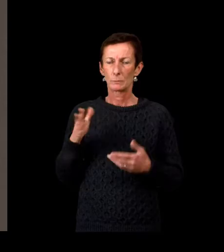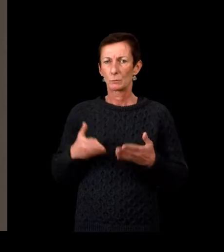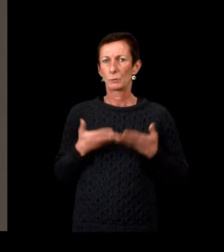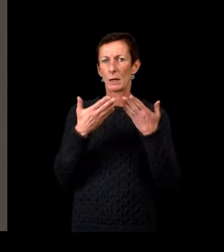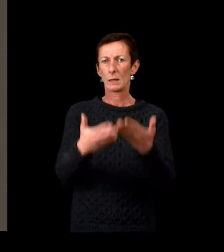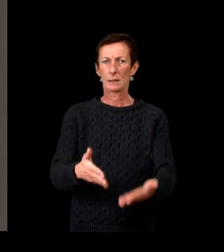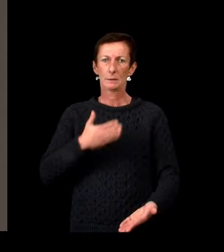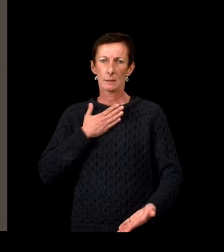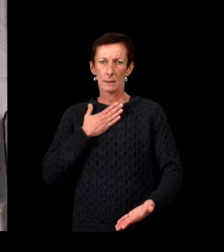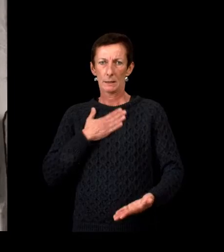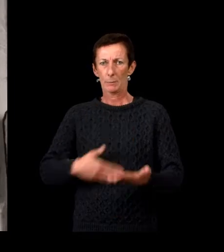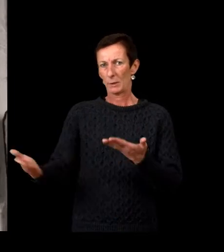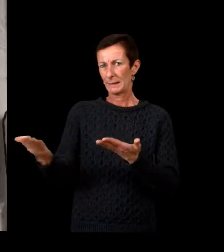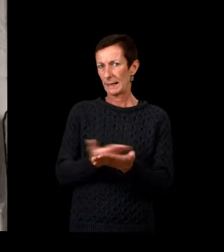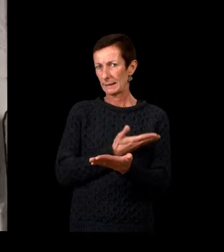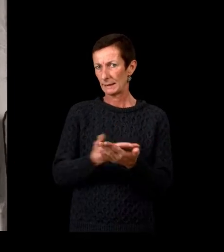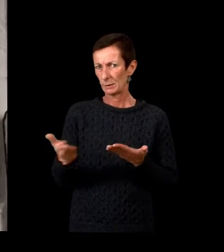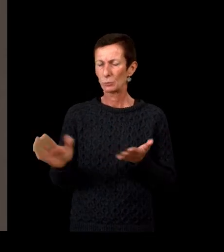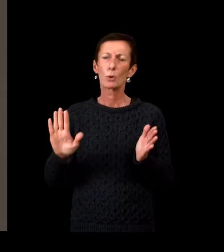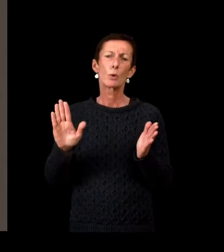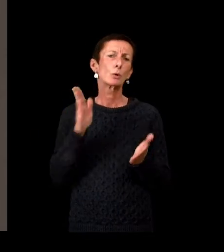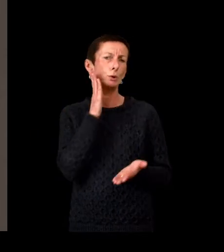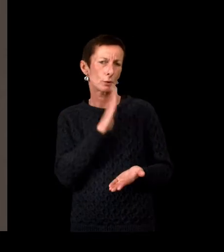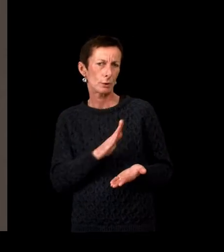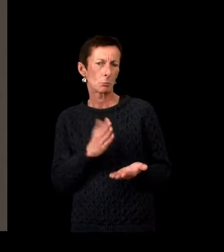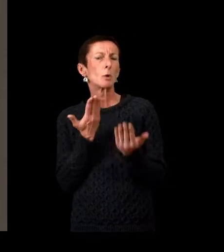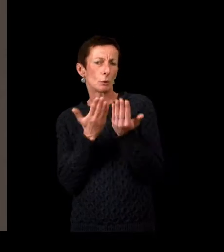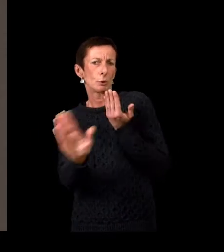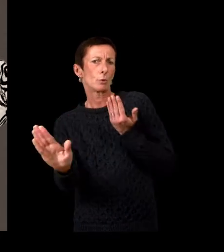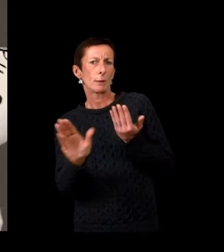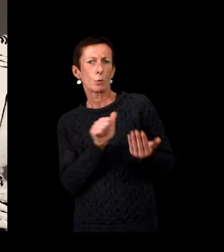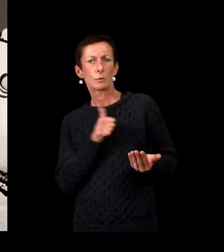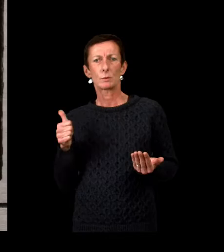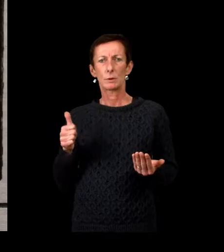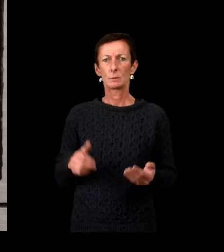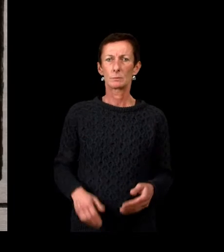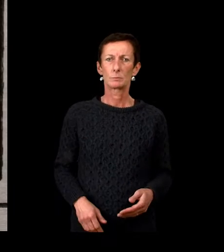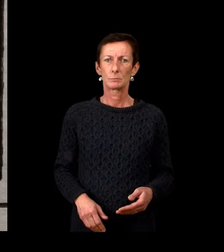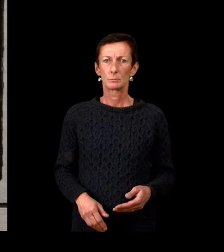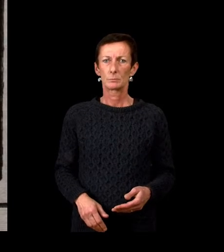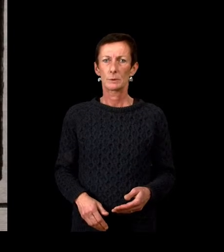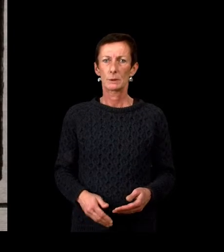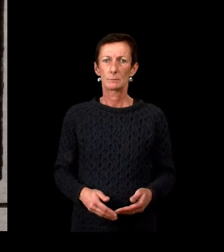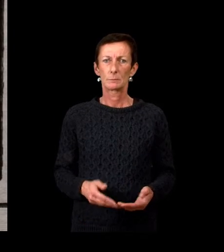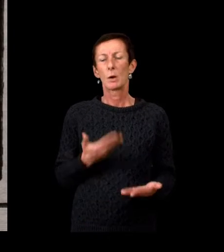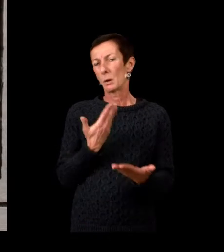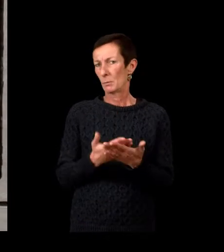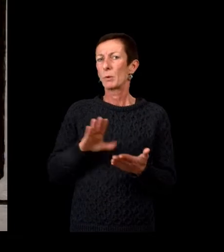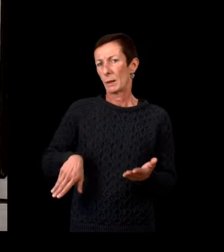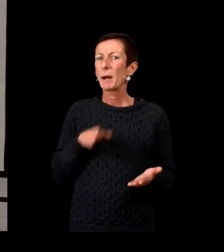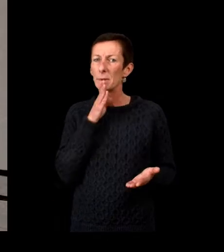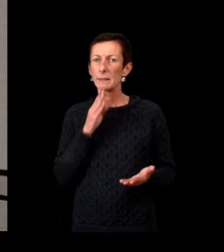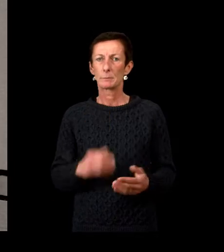Voilà des bonnes tartines. C'est gentil, mais je vais me débrouiller tout seul. Allez, Je... bon après-midi, hein?